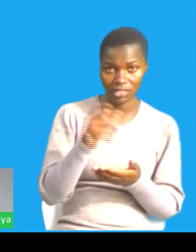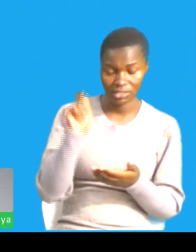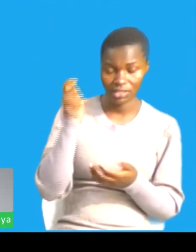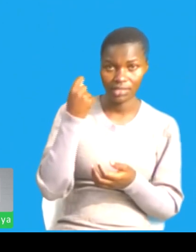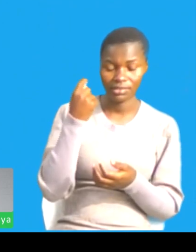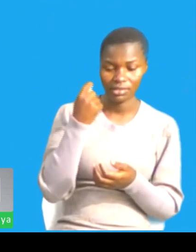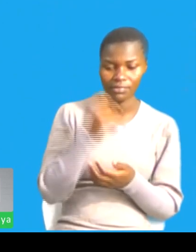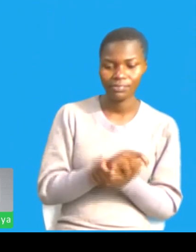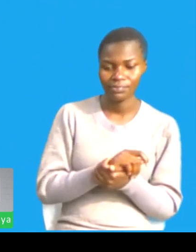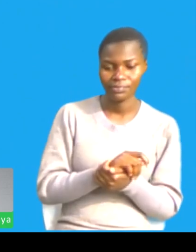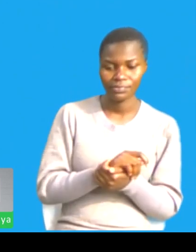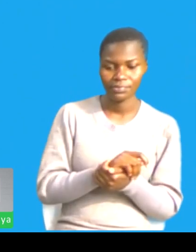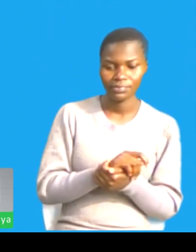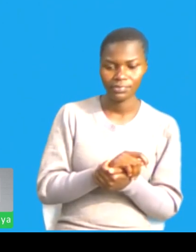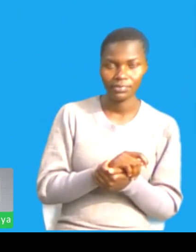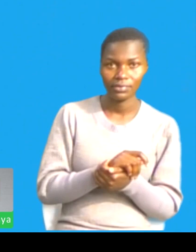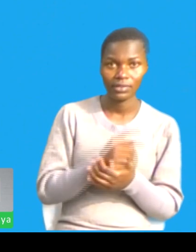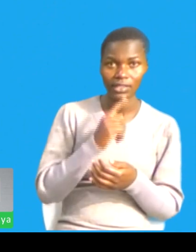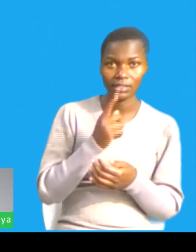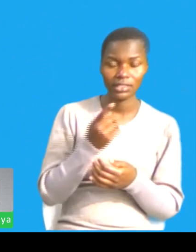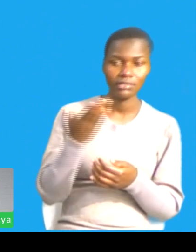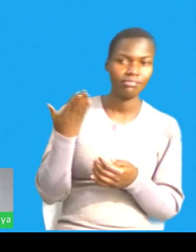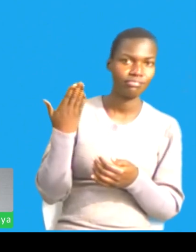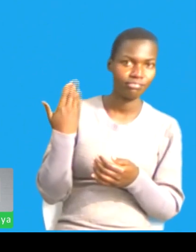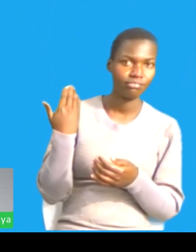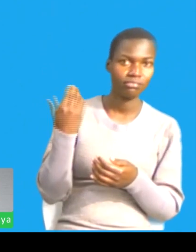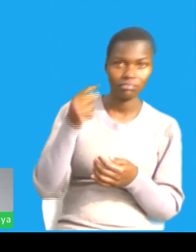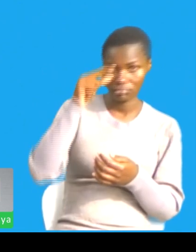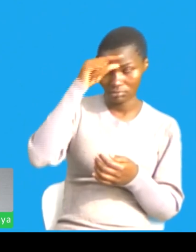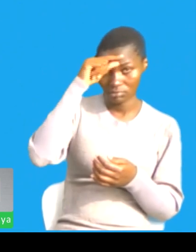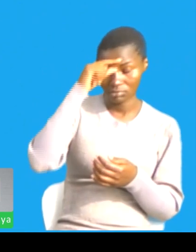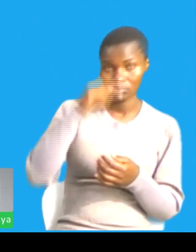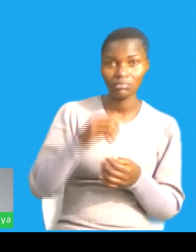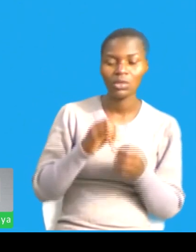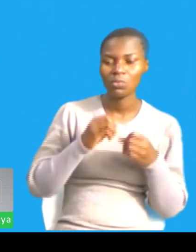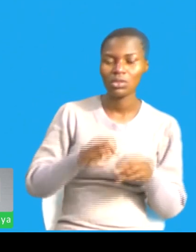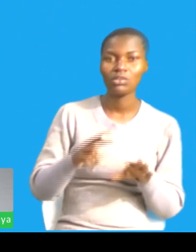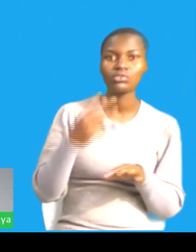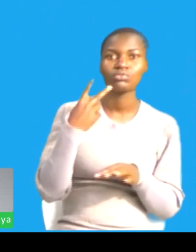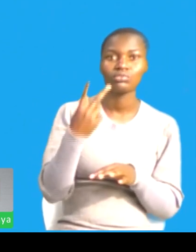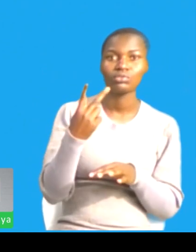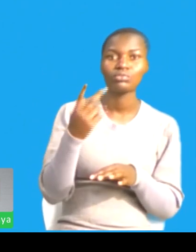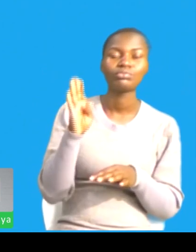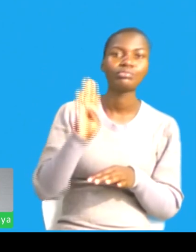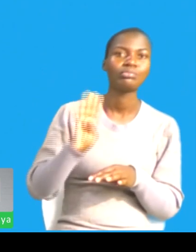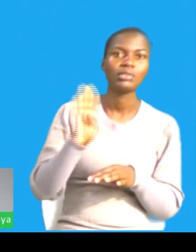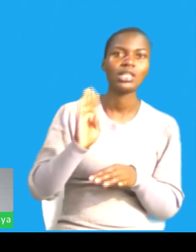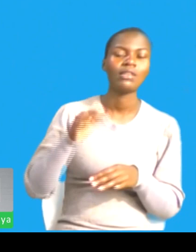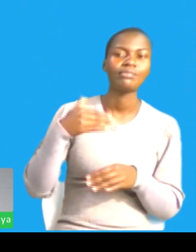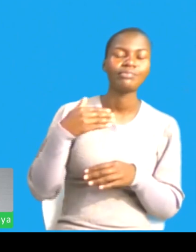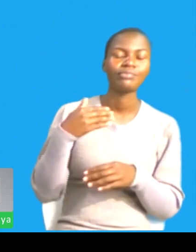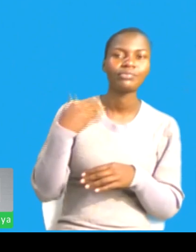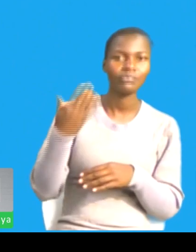na kwa ile serikali ilipita kwamba tunapoteza bilioni 2 kila siku. Jona vile tumekaa hapa, bilioni